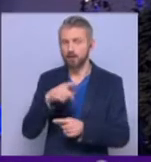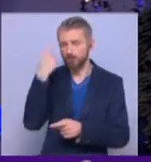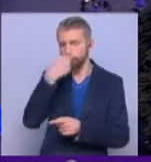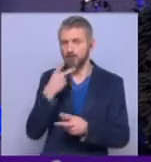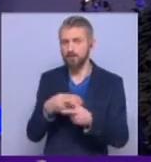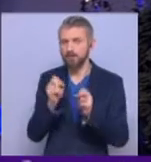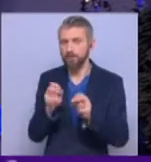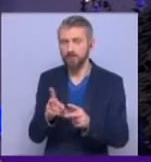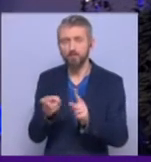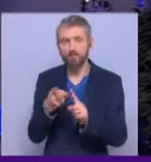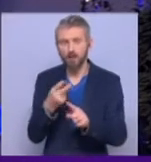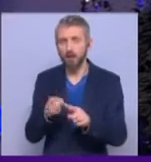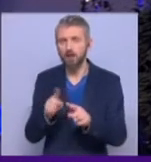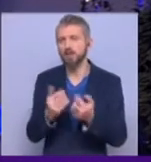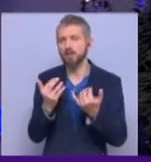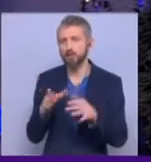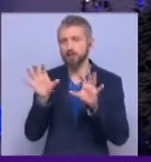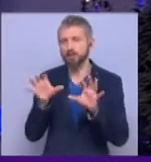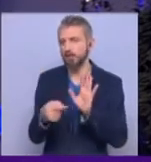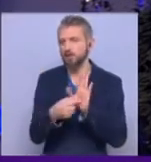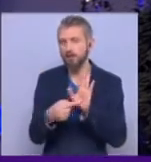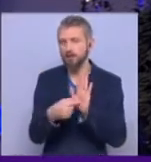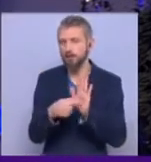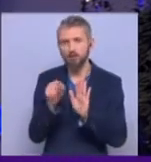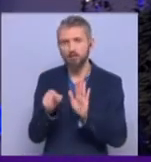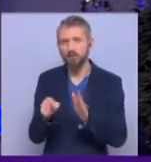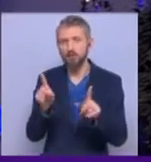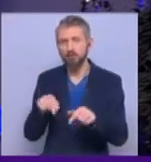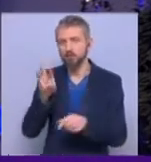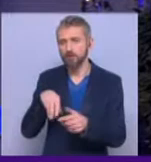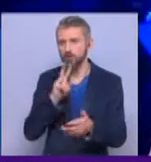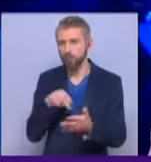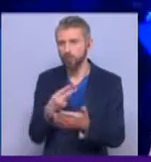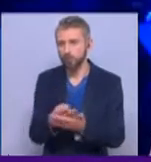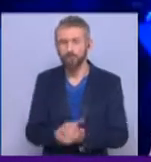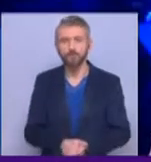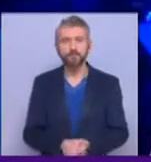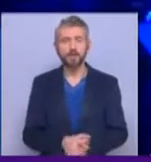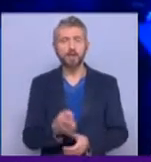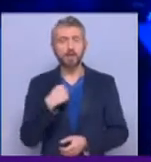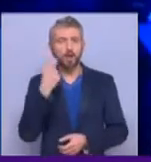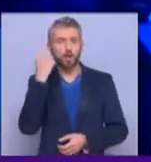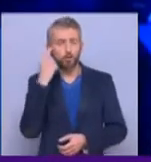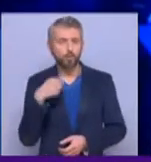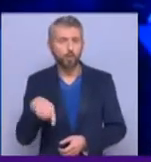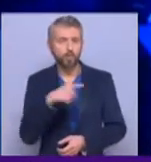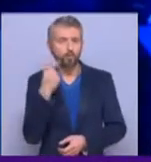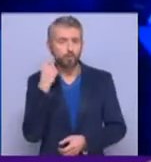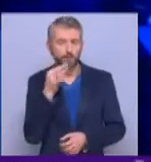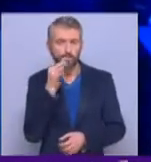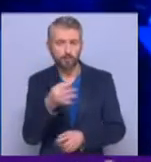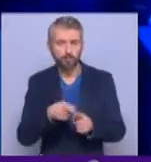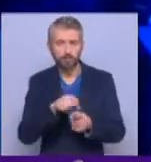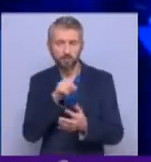безопасности, во-вторых, действительно, это требование законодательства, и там даже штраф предусмотрен. Шановні, я думаю, що ви почули відповідь